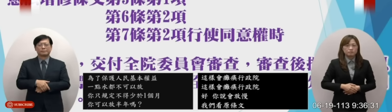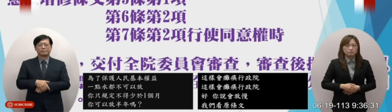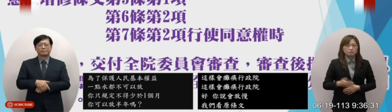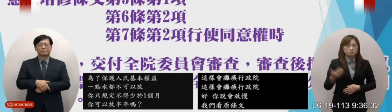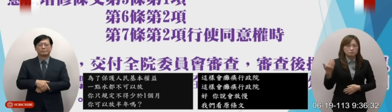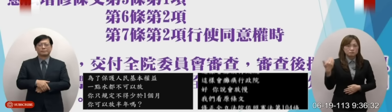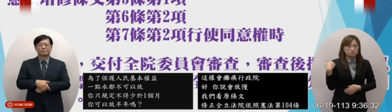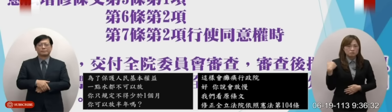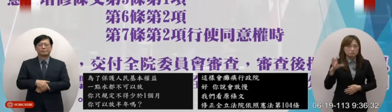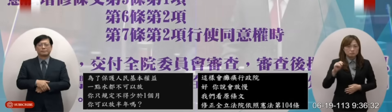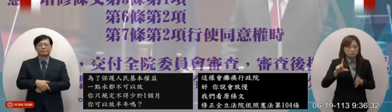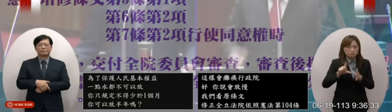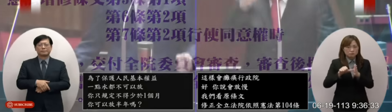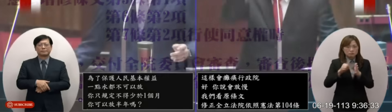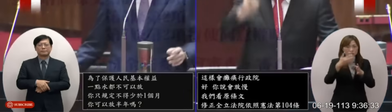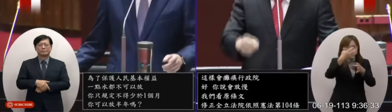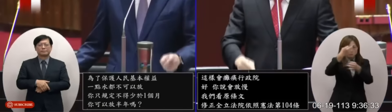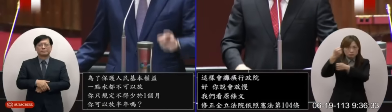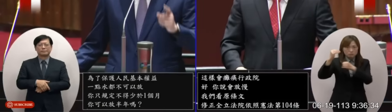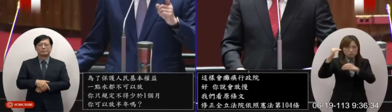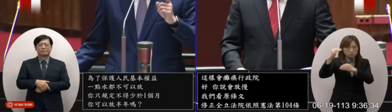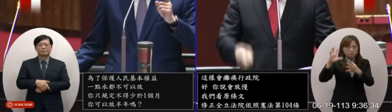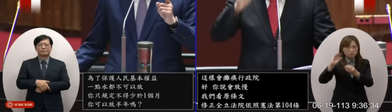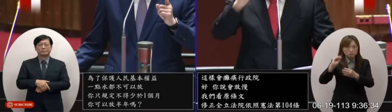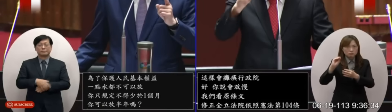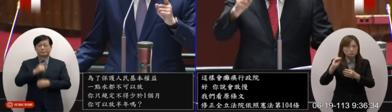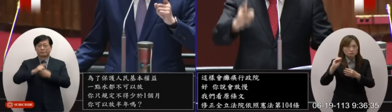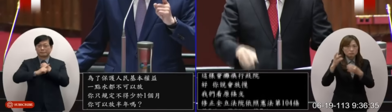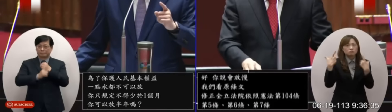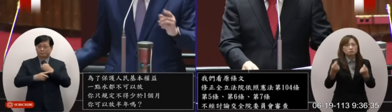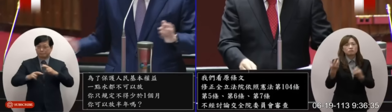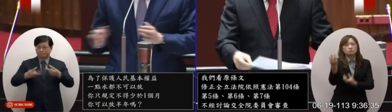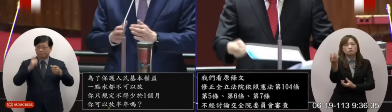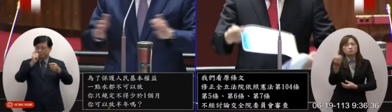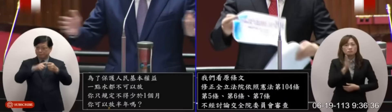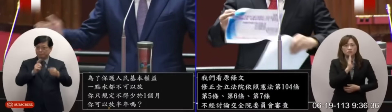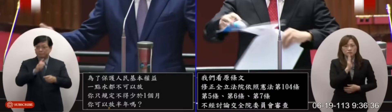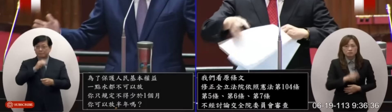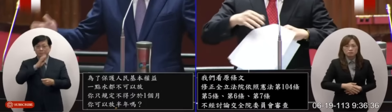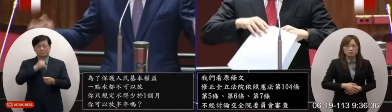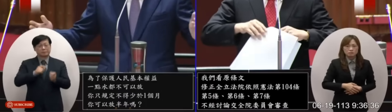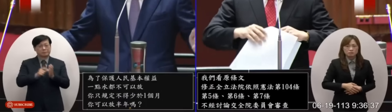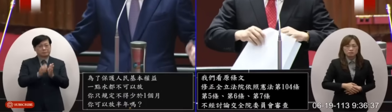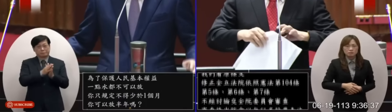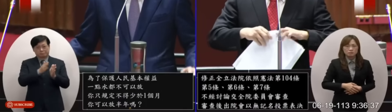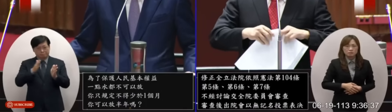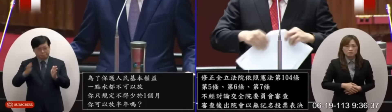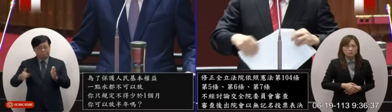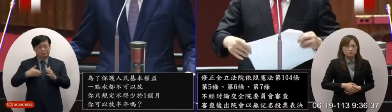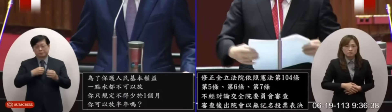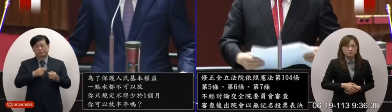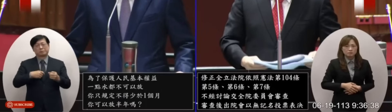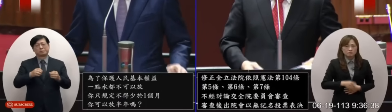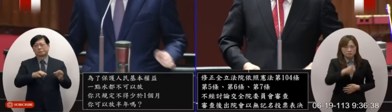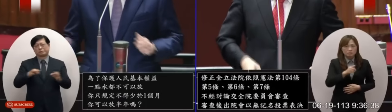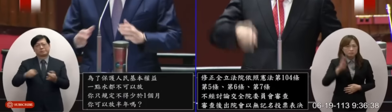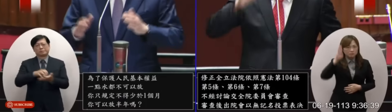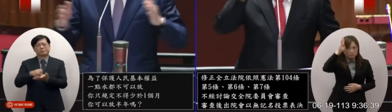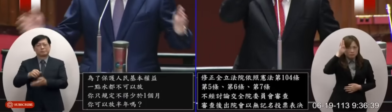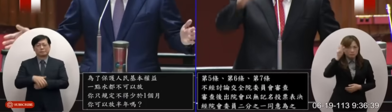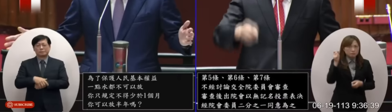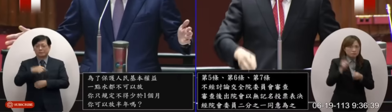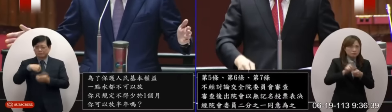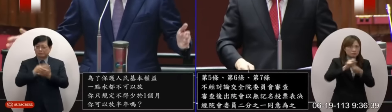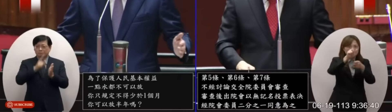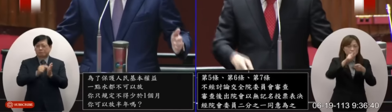有任何的期间吗？原本就没有期间， 修法的目的是在拉长听证的过程而已， 胡说八道， 只在拉